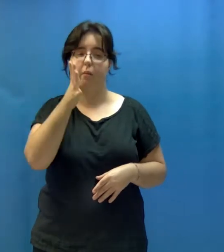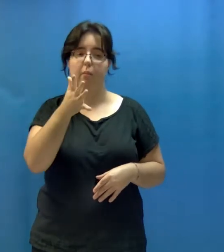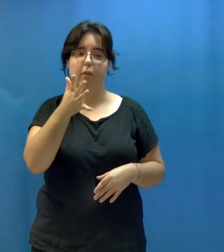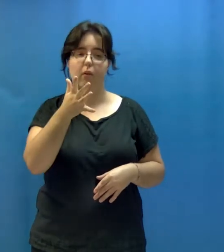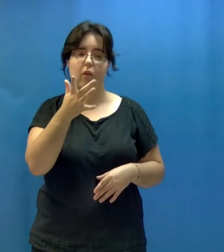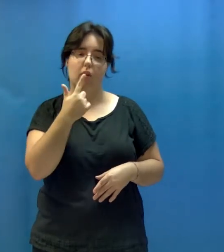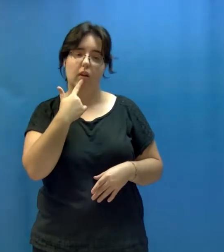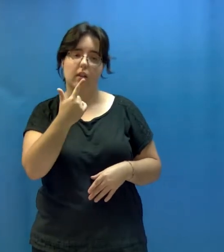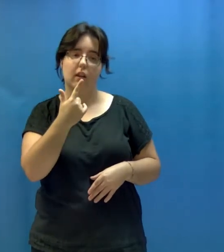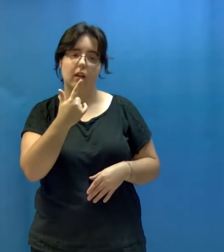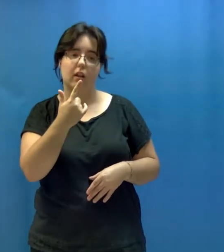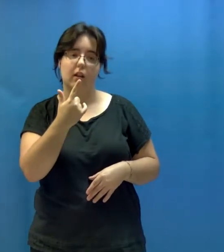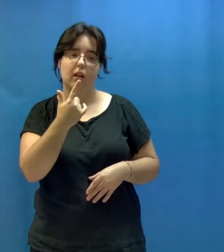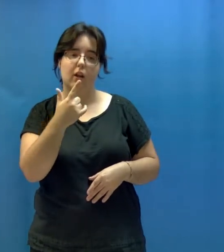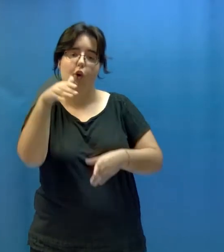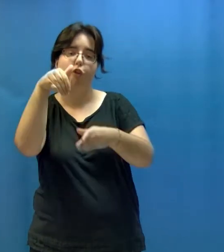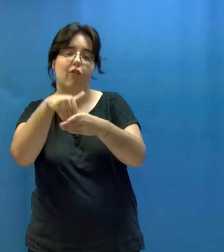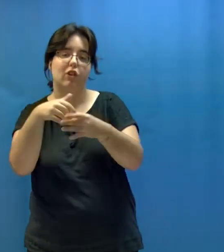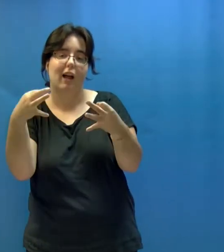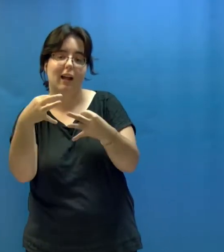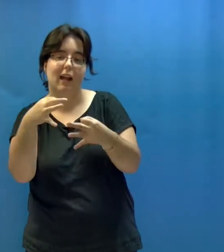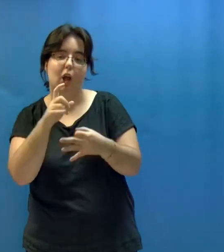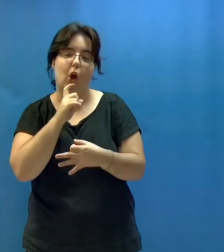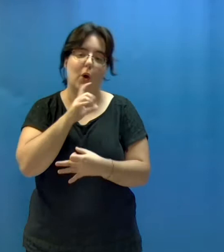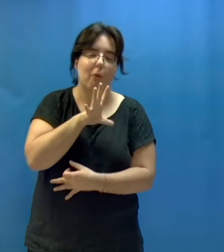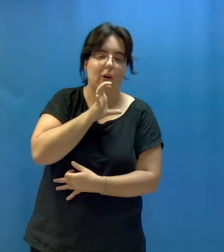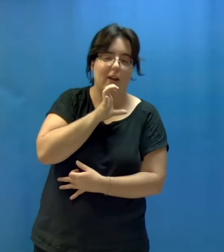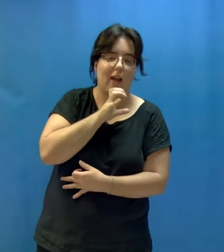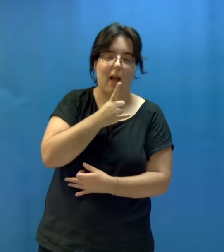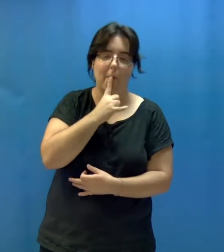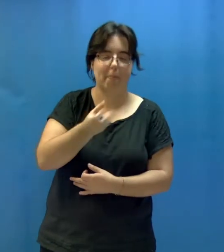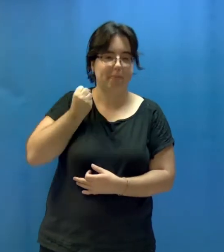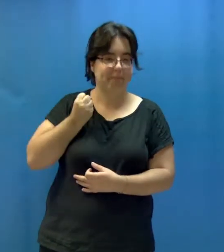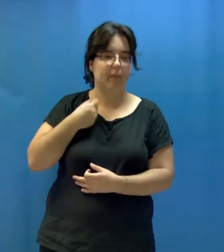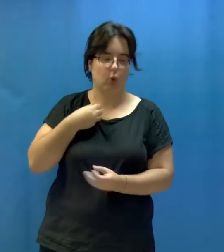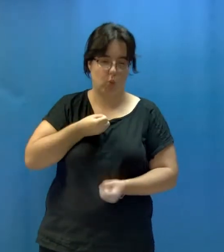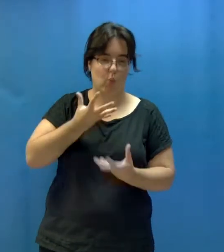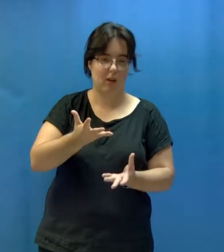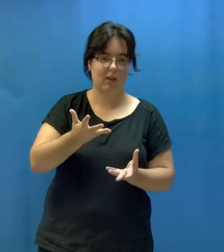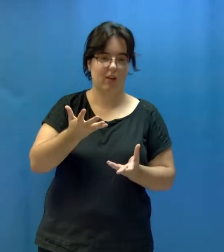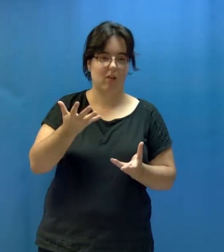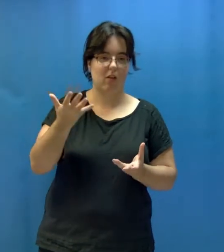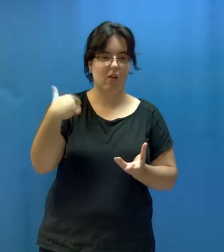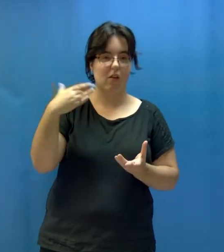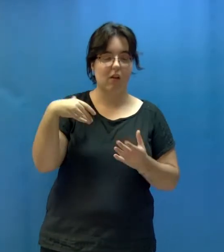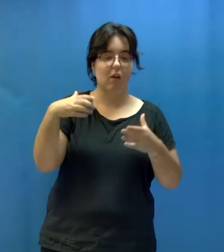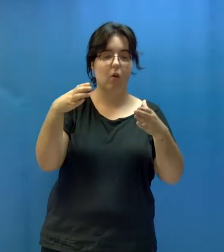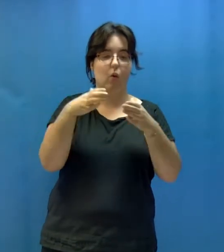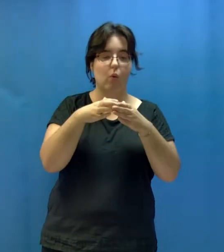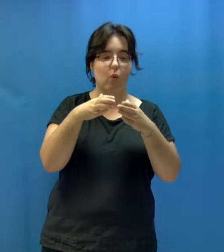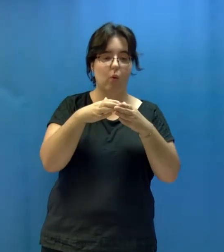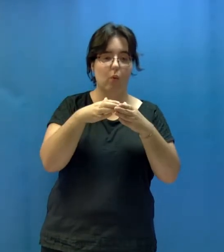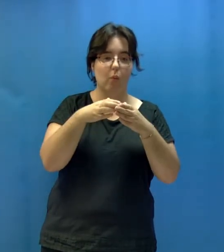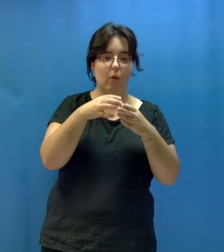qui va votar què, perquè no interessa contar-ho, però jo els ho contaré avui. Es va llevar la llegenda amb els vots favorables del Partit Comunista, del PSOE